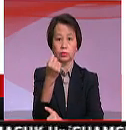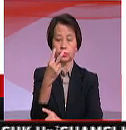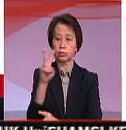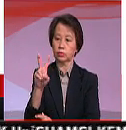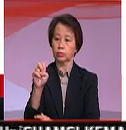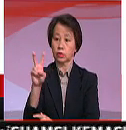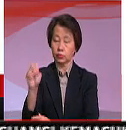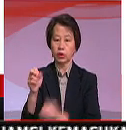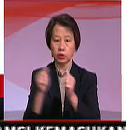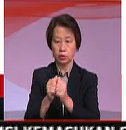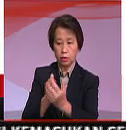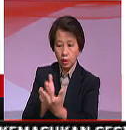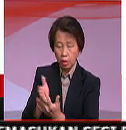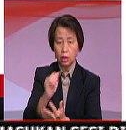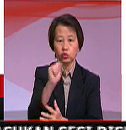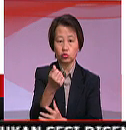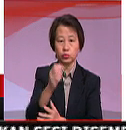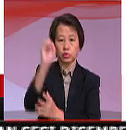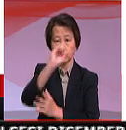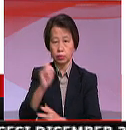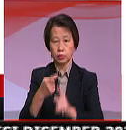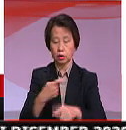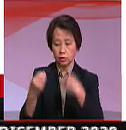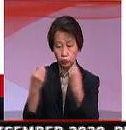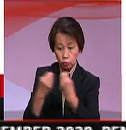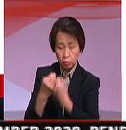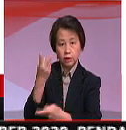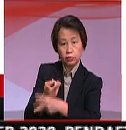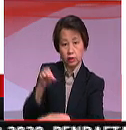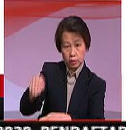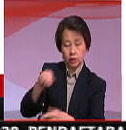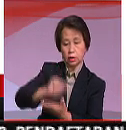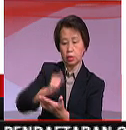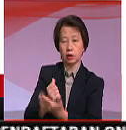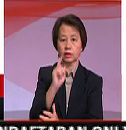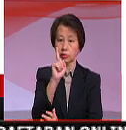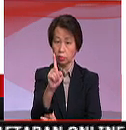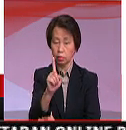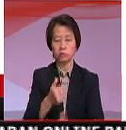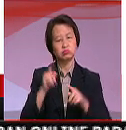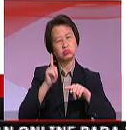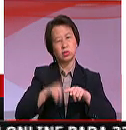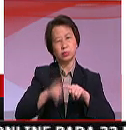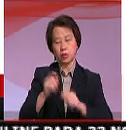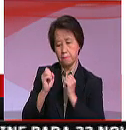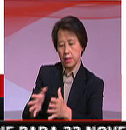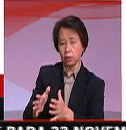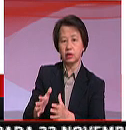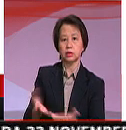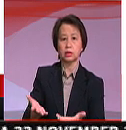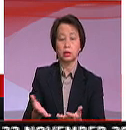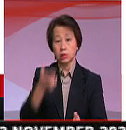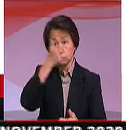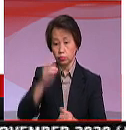2020 dengan akses 10 peratus daripada jumlah simpanan dalam ekor satu tertakluk kepada Baki bebop